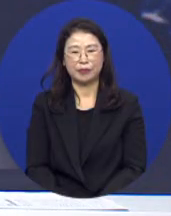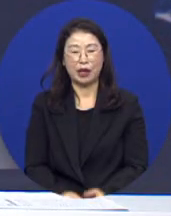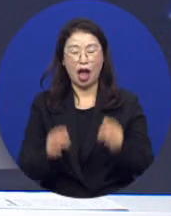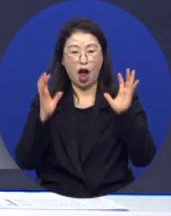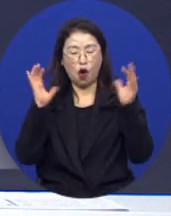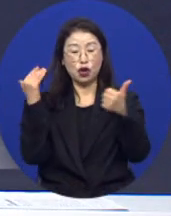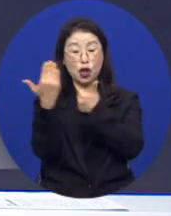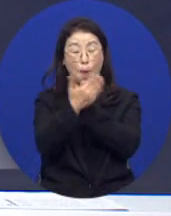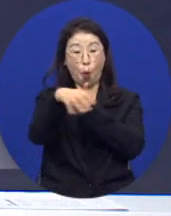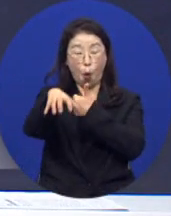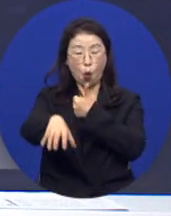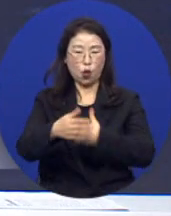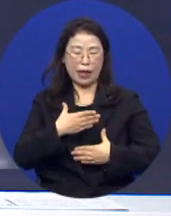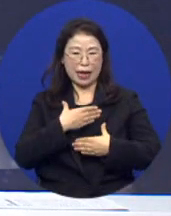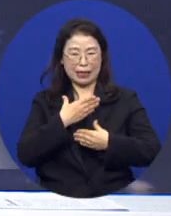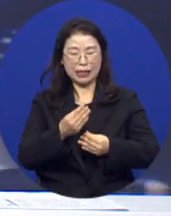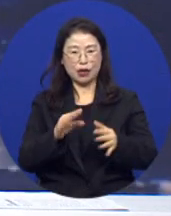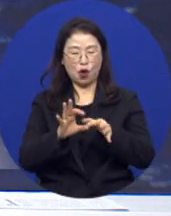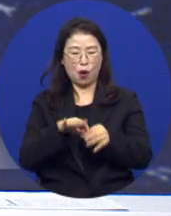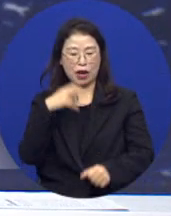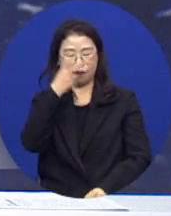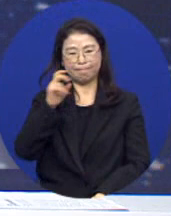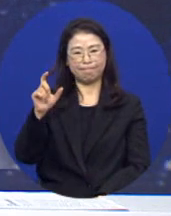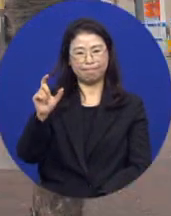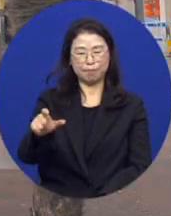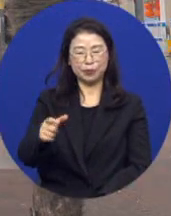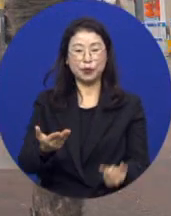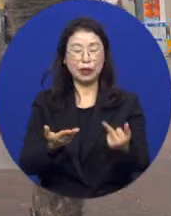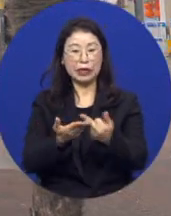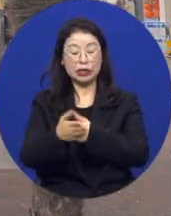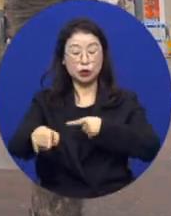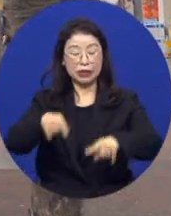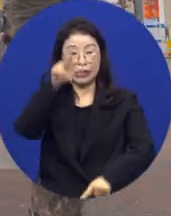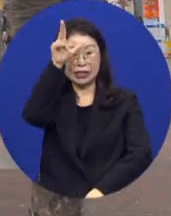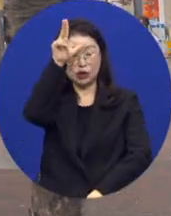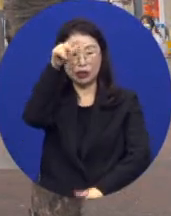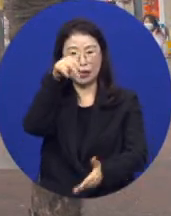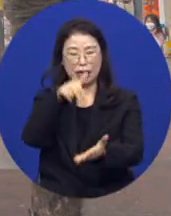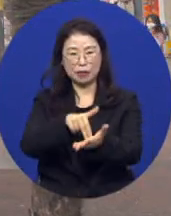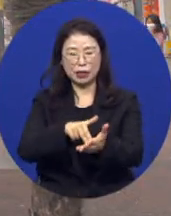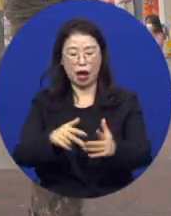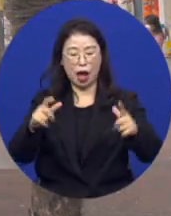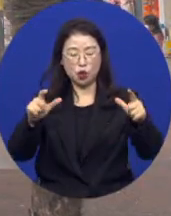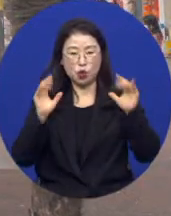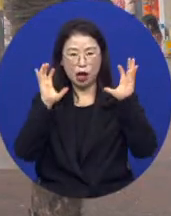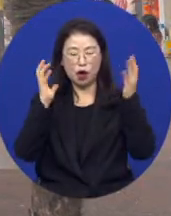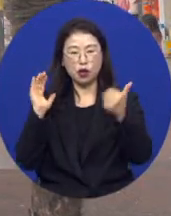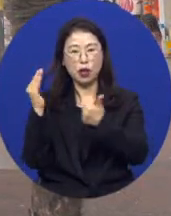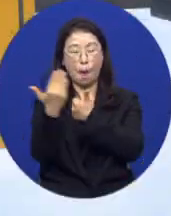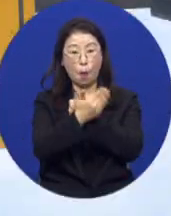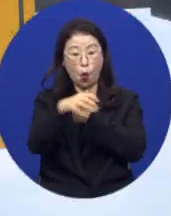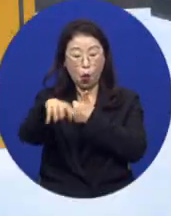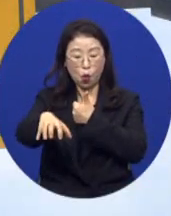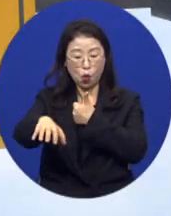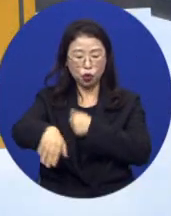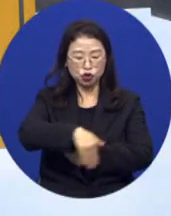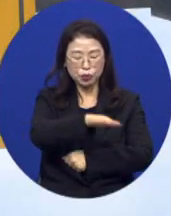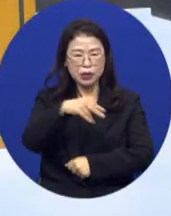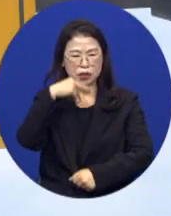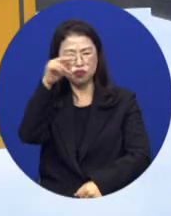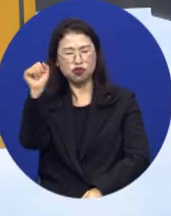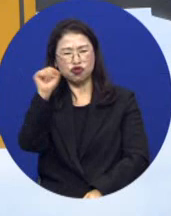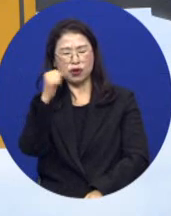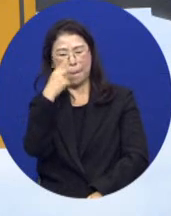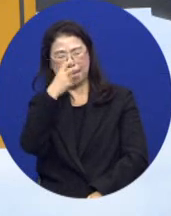어린이 보호구역에 대한 안전관리가 강화됩니다. 제주도 자치경찰단은 도내 어린이 보호구역 주변에서